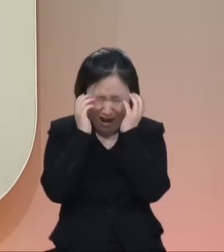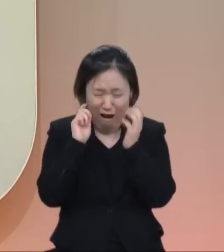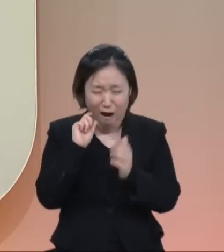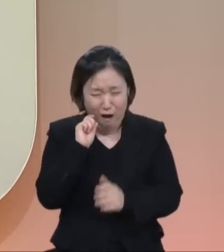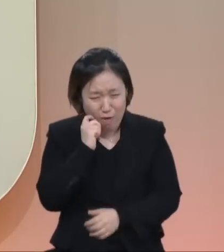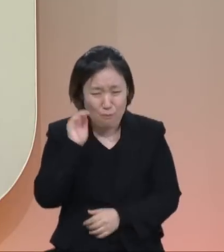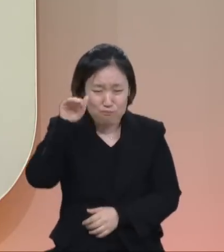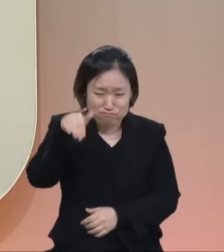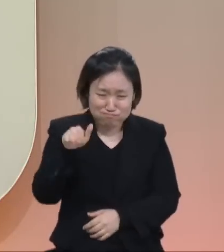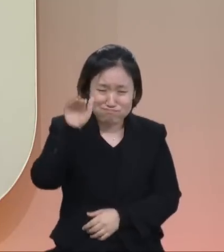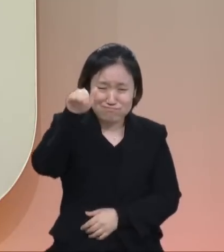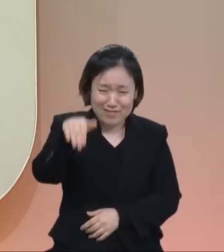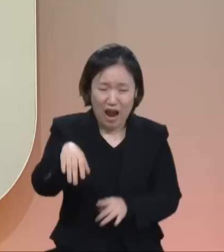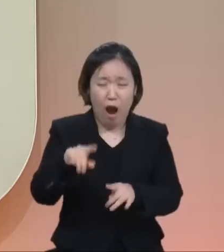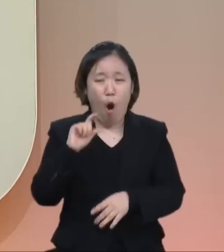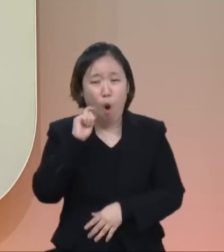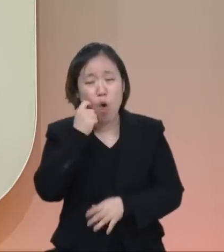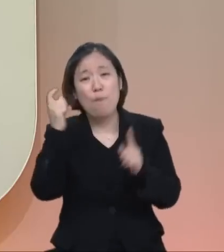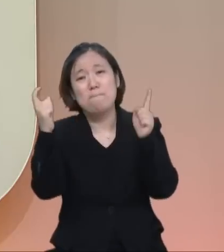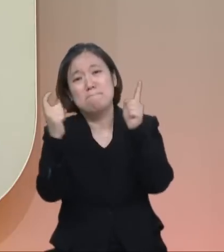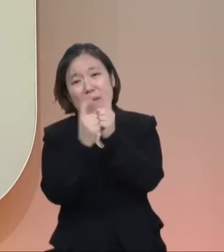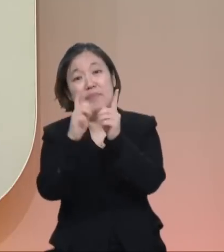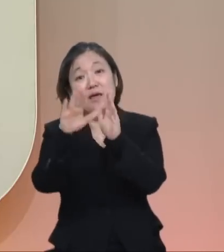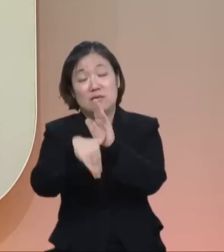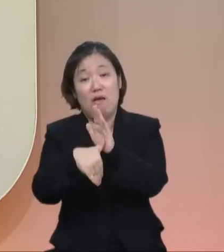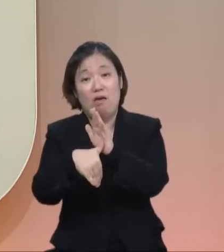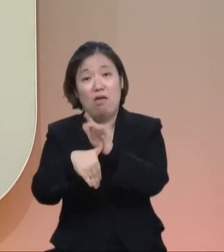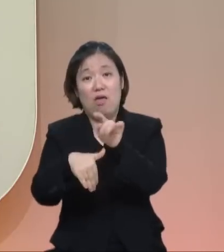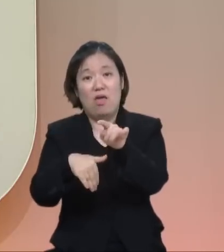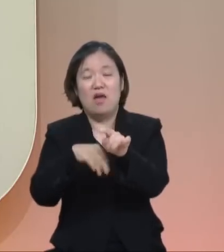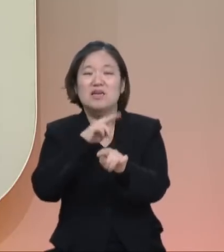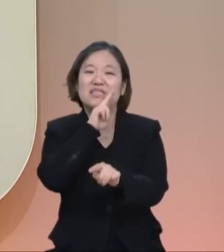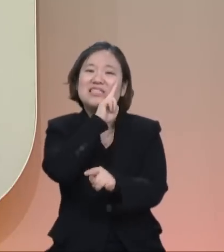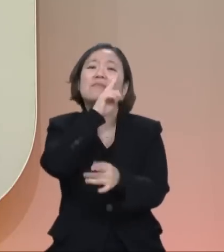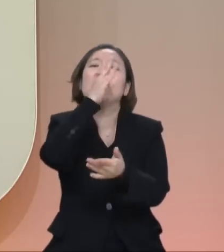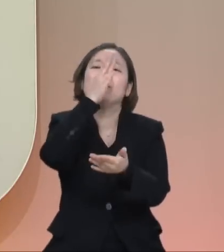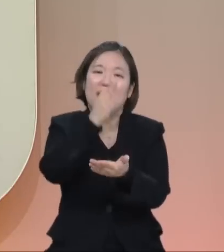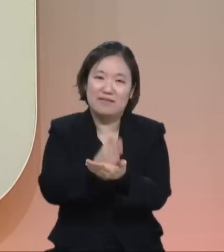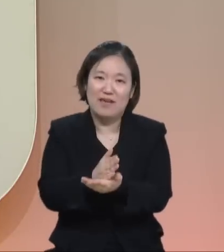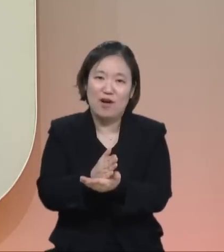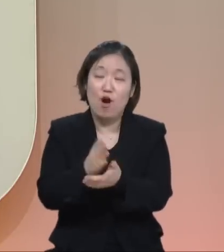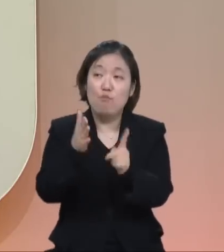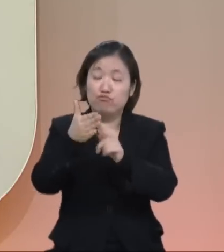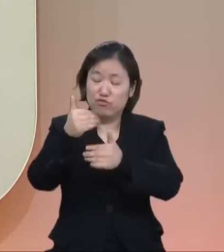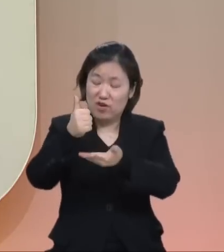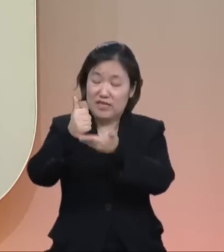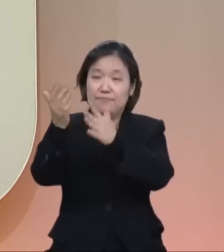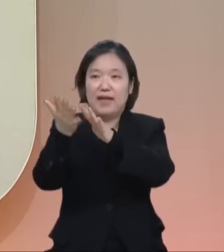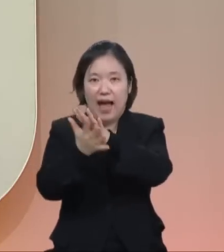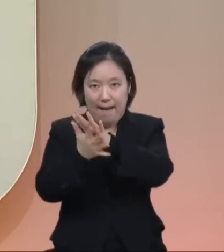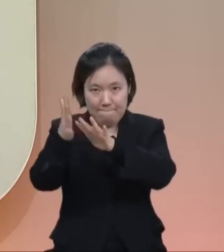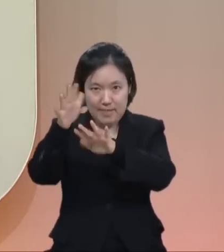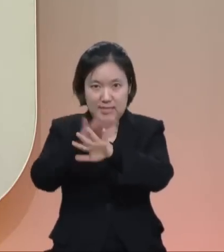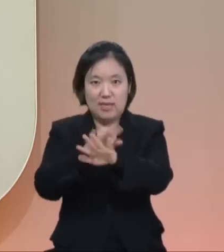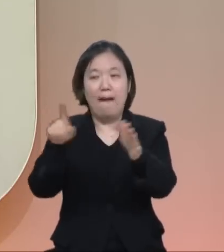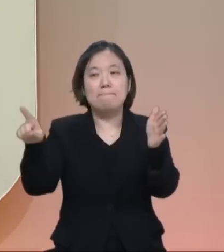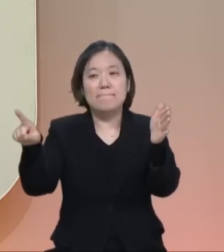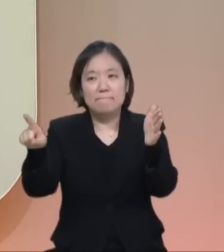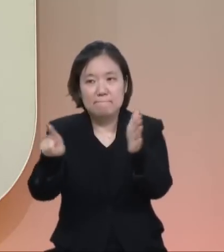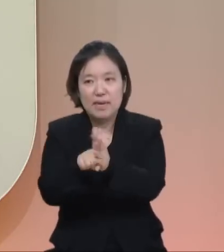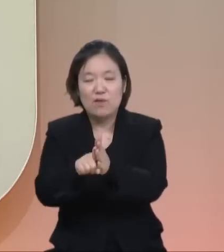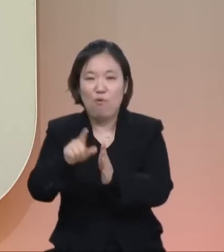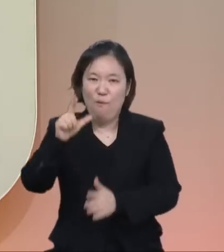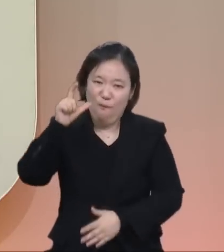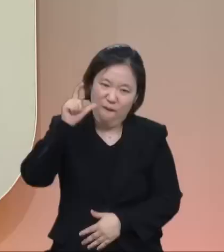고비를 만났을 때 의심하지 마십시오 불보살님의 가피를 믿고 확신하십시오